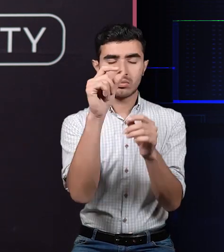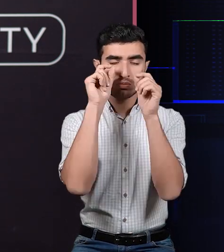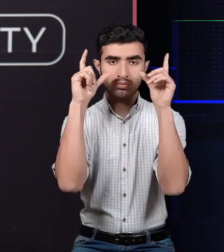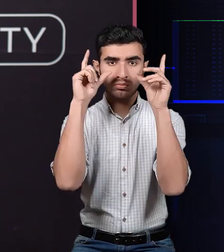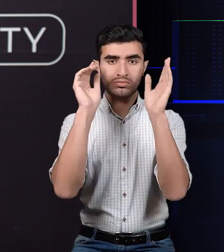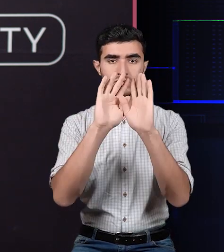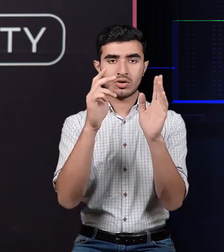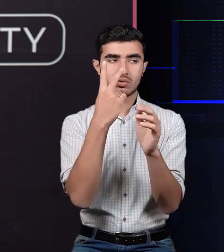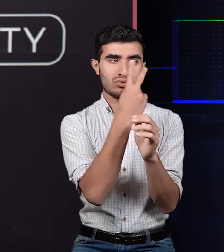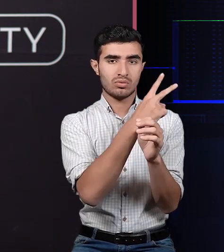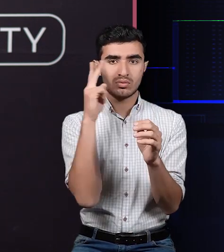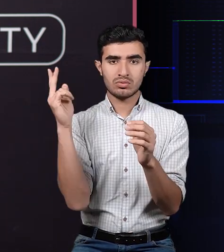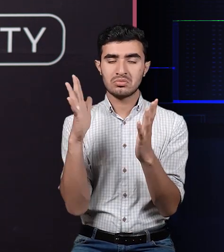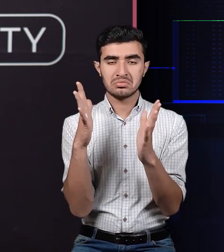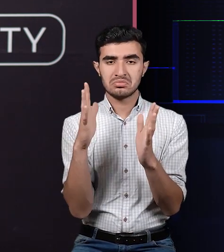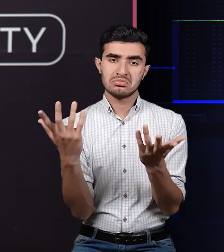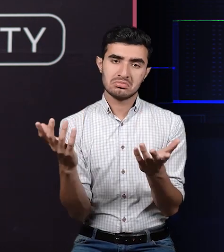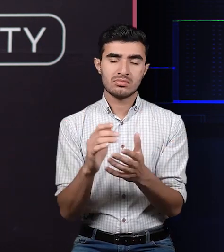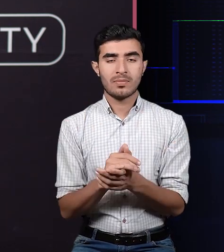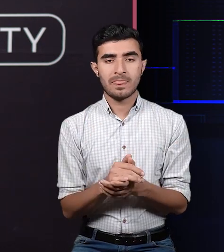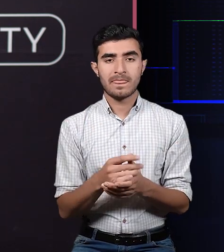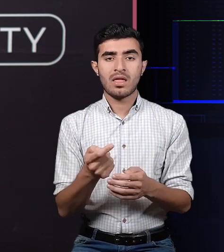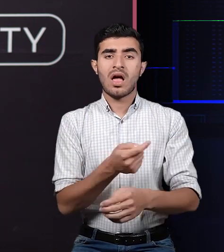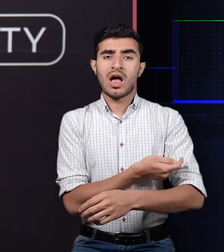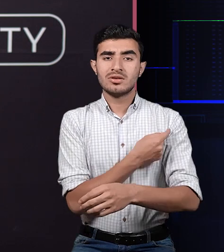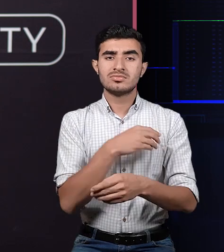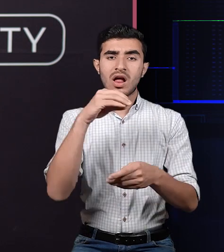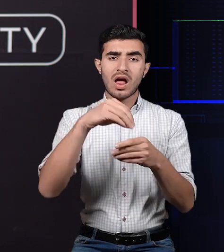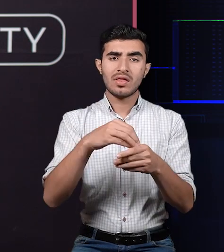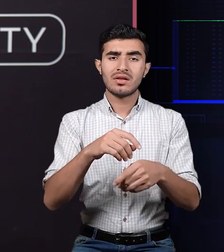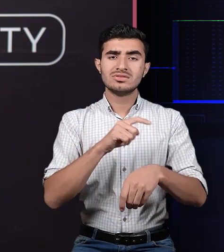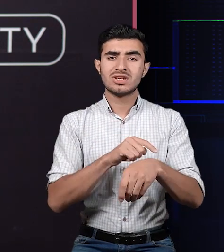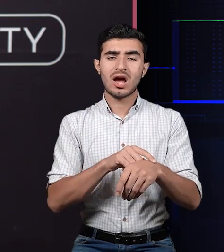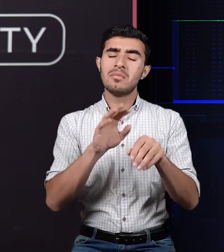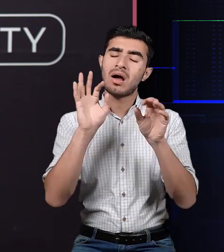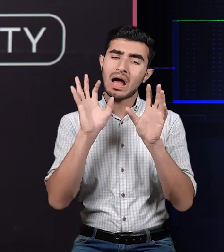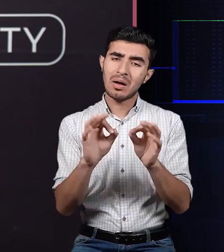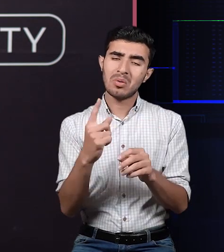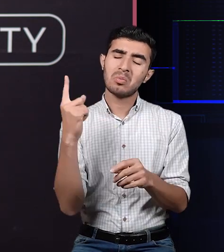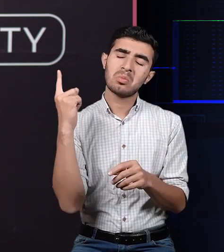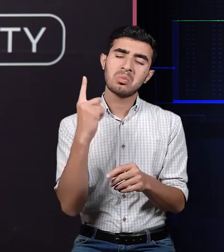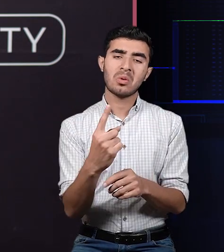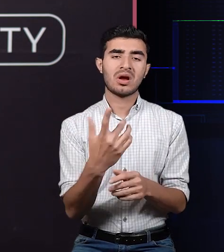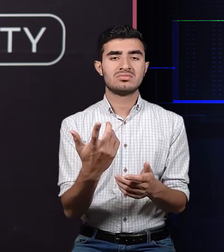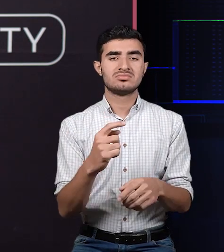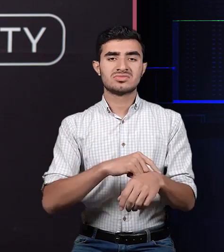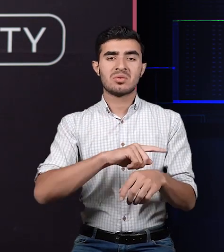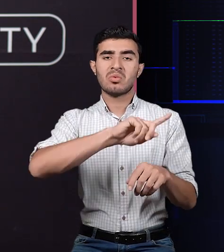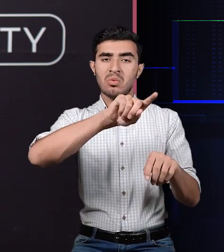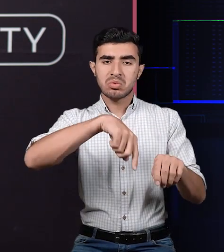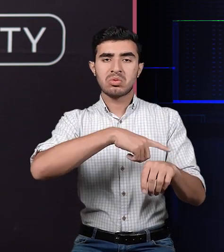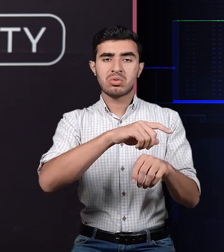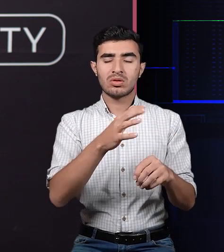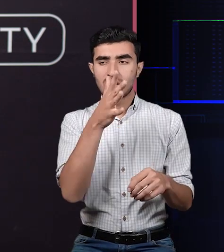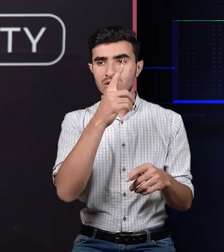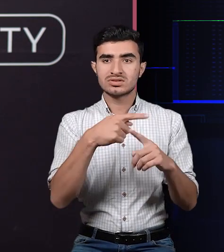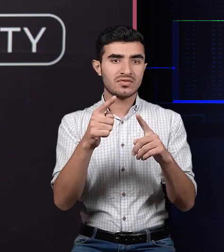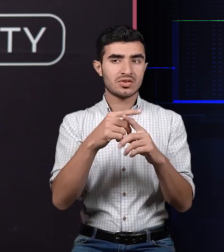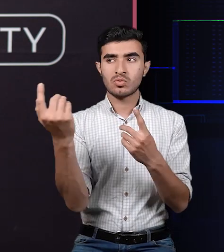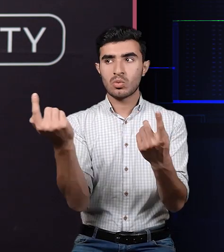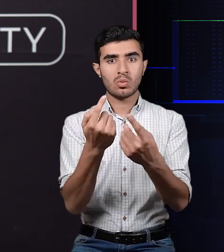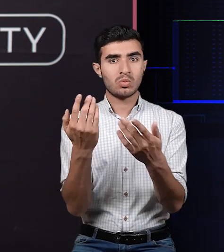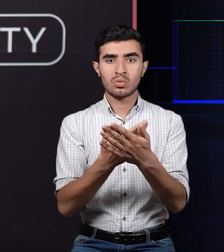ہے، لیکن دیواروں پر لگی گھڑیاں ضرور چل رہی ہوتی ہیں۔ سو گھڑی کی ٹک ٹک کے